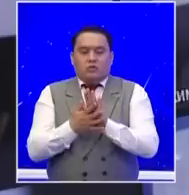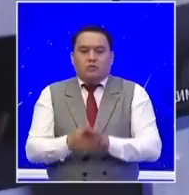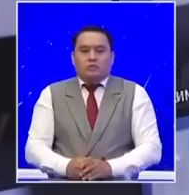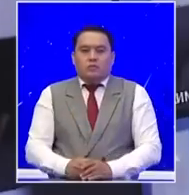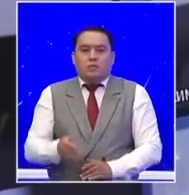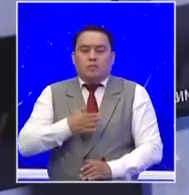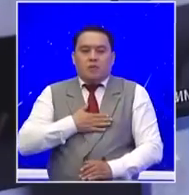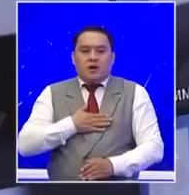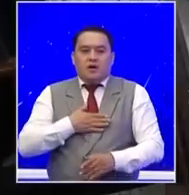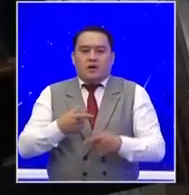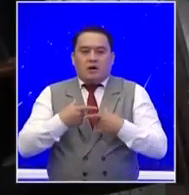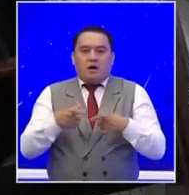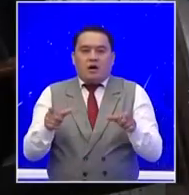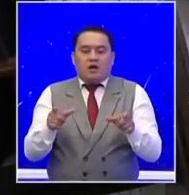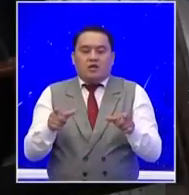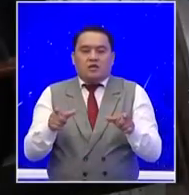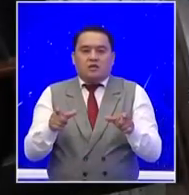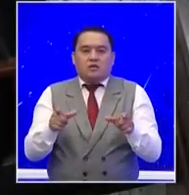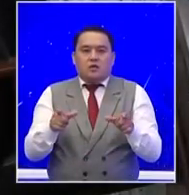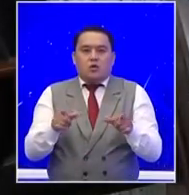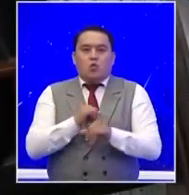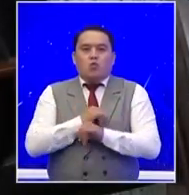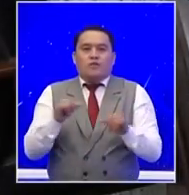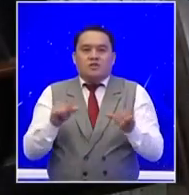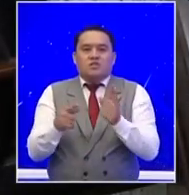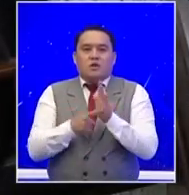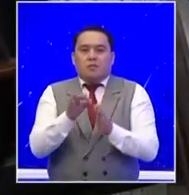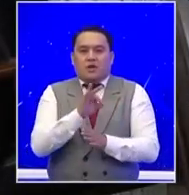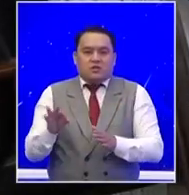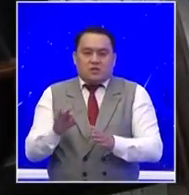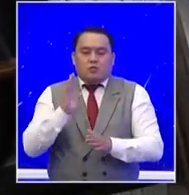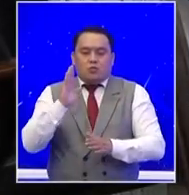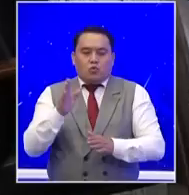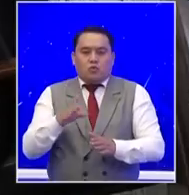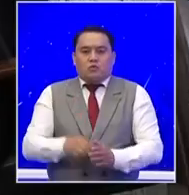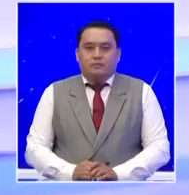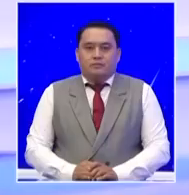Мы карантин вводить будем, если прирост будет больше 7%.